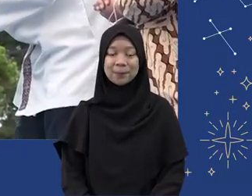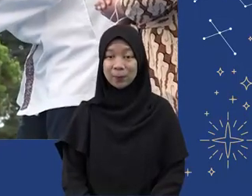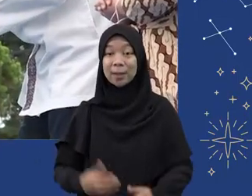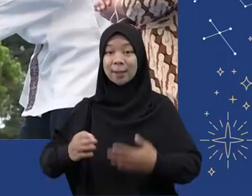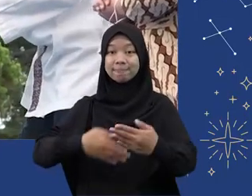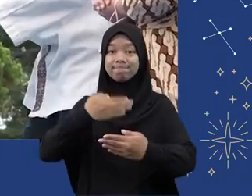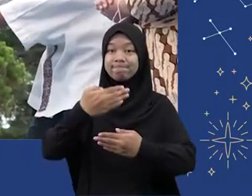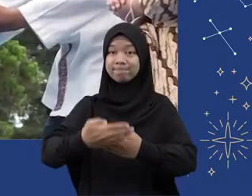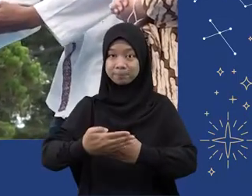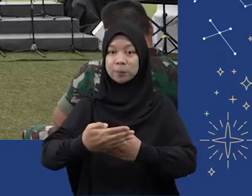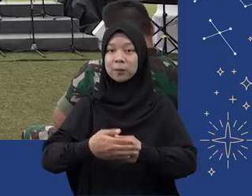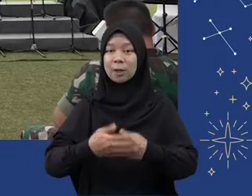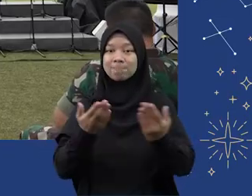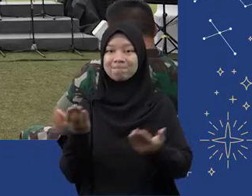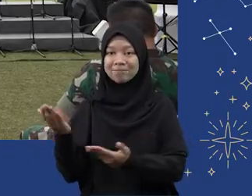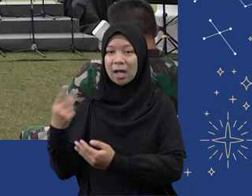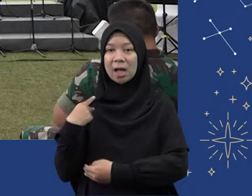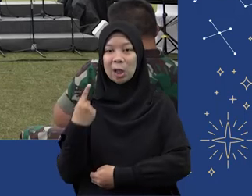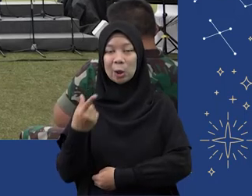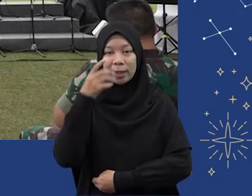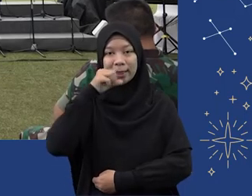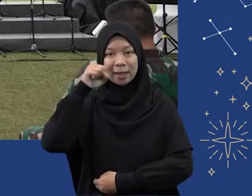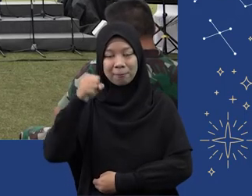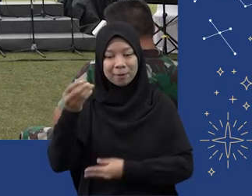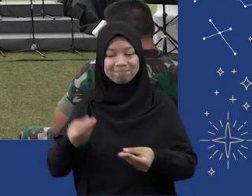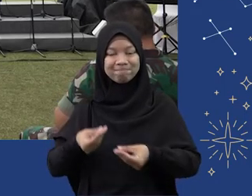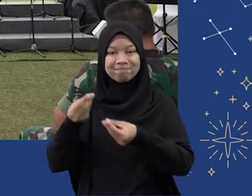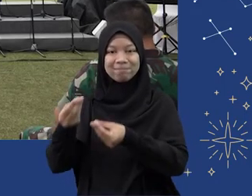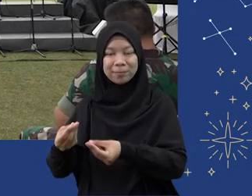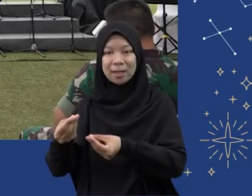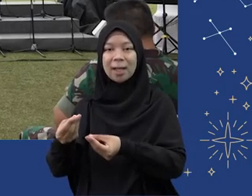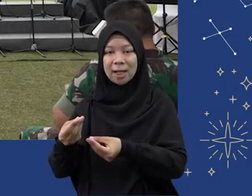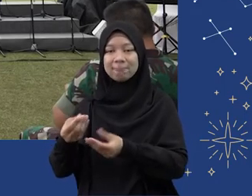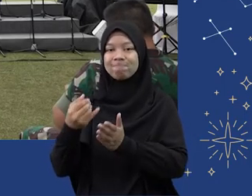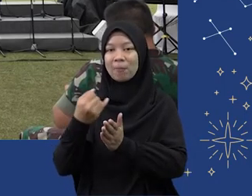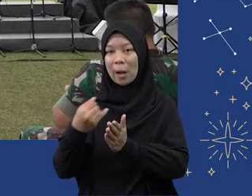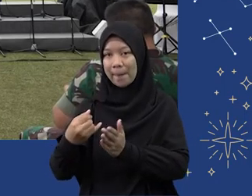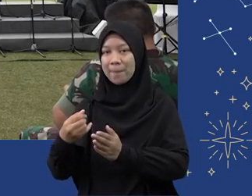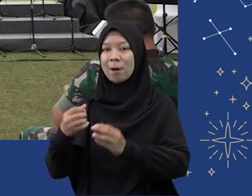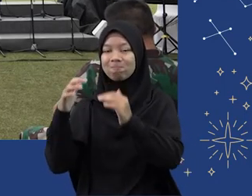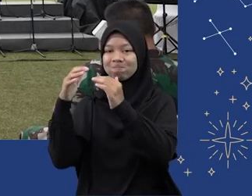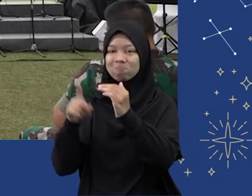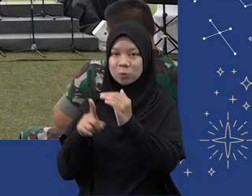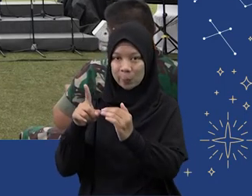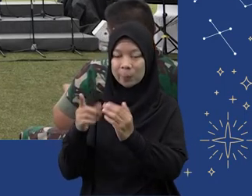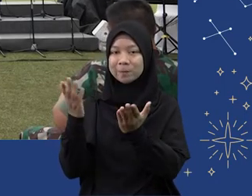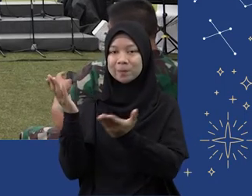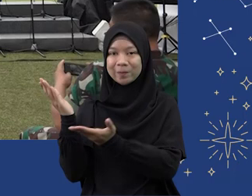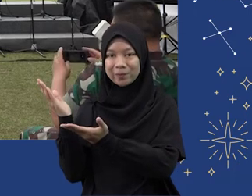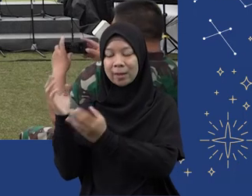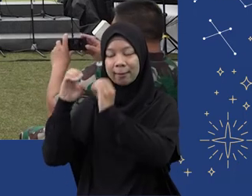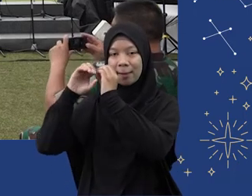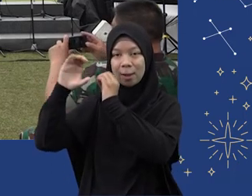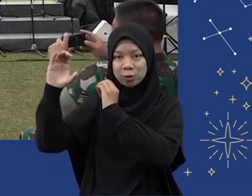Selanjutnya kami silahkan kepada Rektor ITB untuk memberikan souvenir miniatur gedung kubah teleskop Doktor